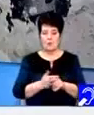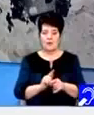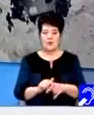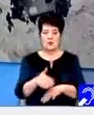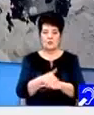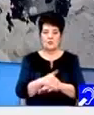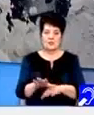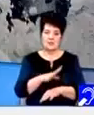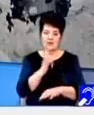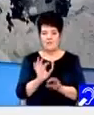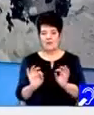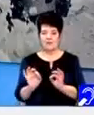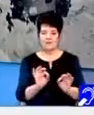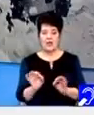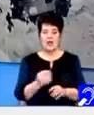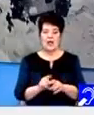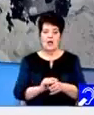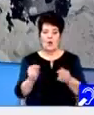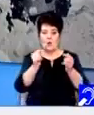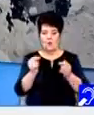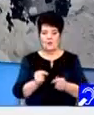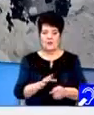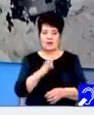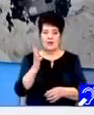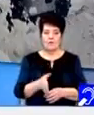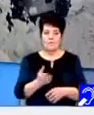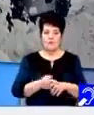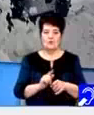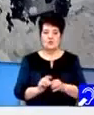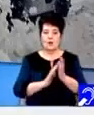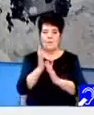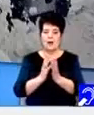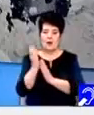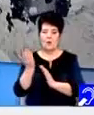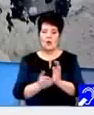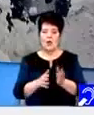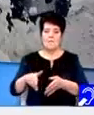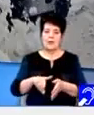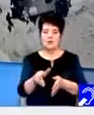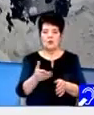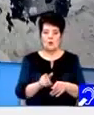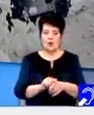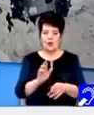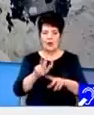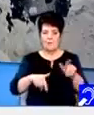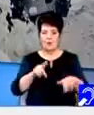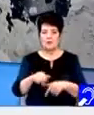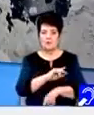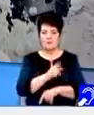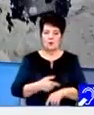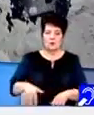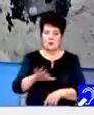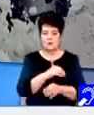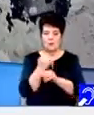să fie cât de cât practicabile. Concomitent a intervenit și în curți, parcuri și pe trotuare, pentru care s-a dispus mobilizarea în forța